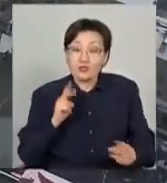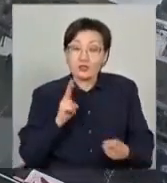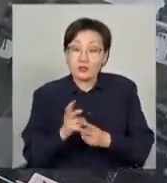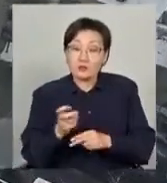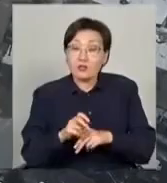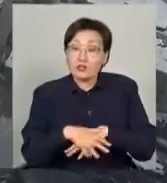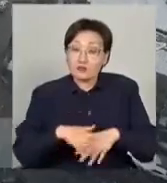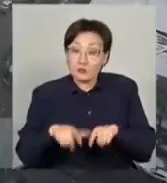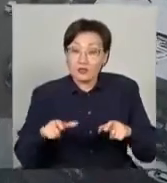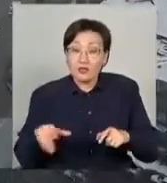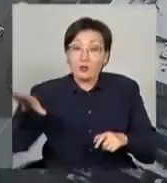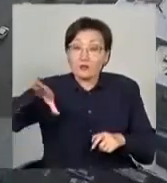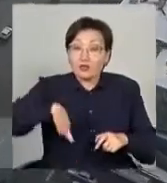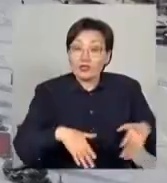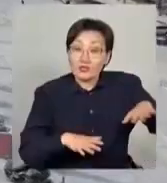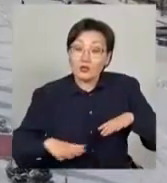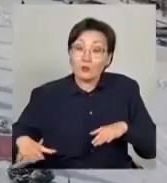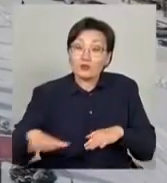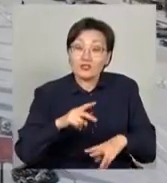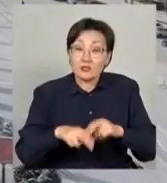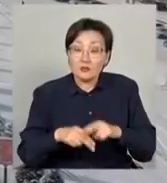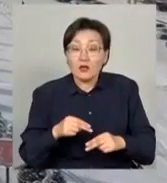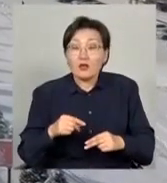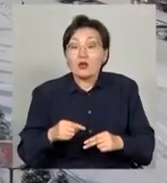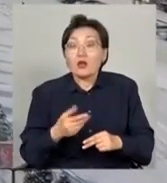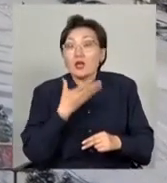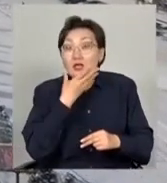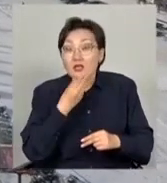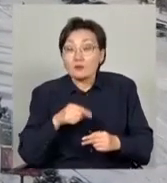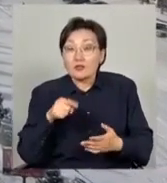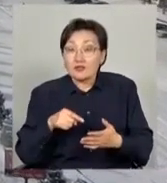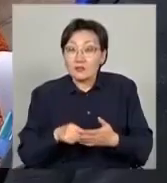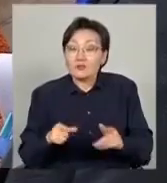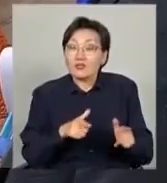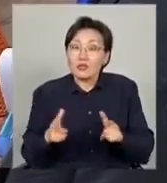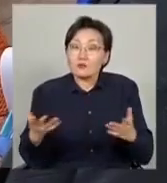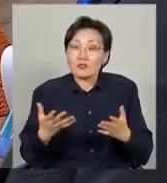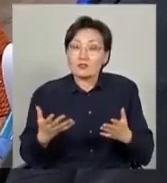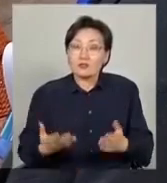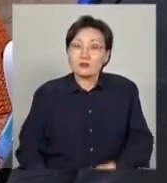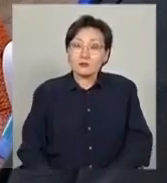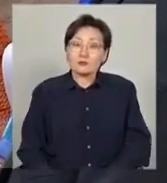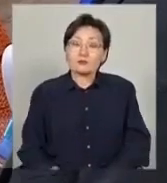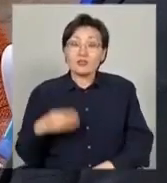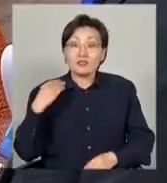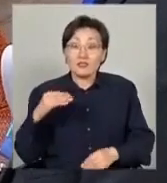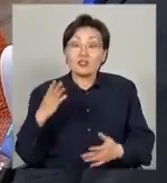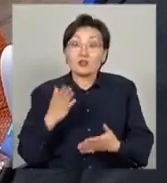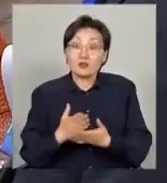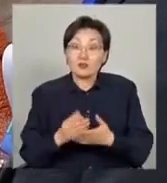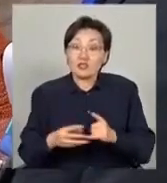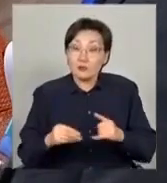келген тұрғындардың бірі таулардың баурайында орналасқан әсем шаһардың дайындығын сұрады. Вот сейчас Турция показала. Түркияда орын алған